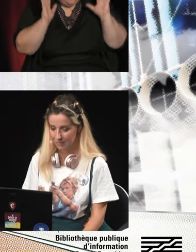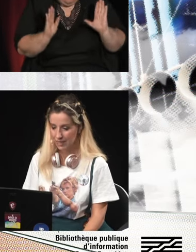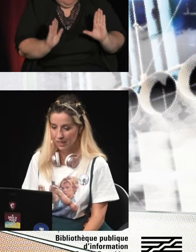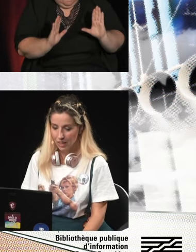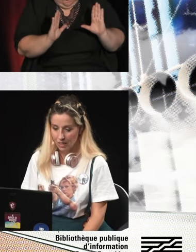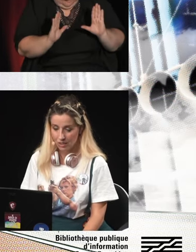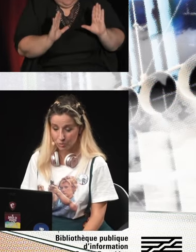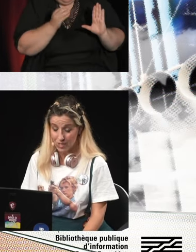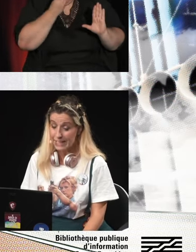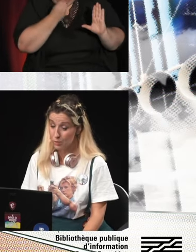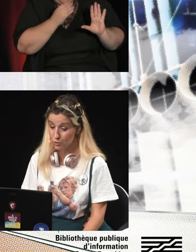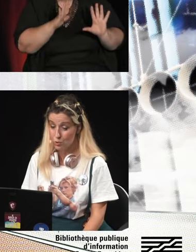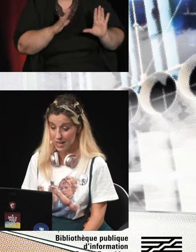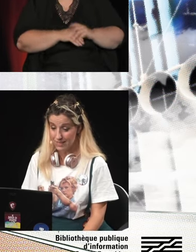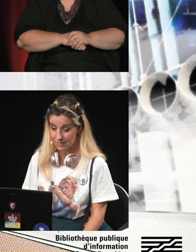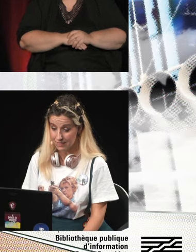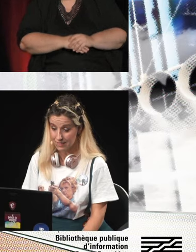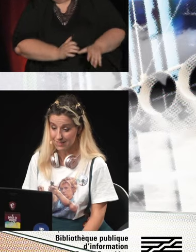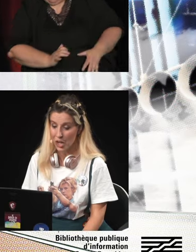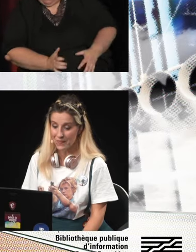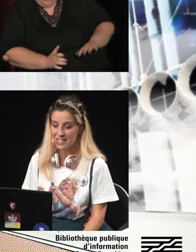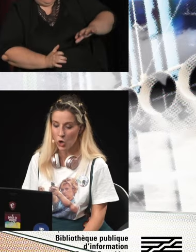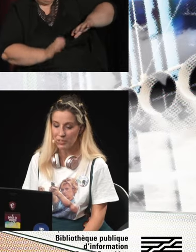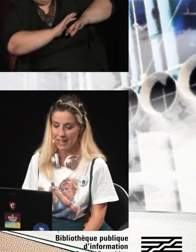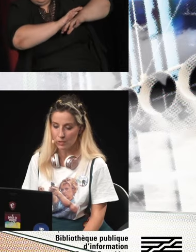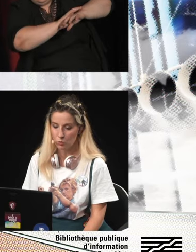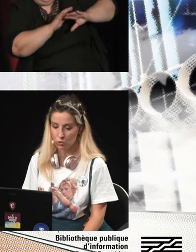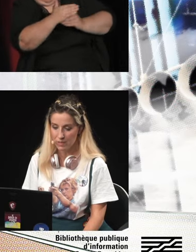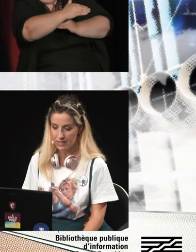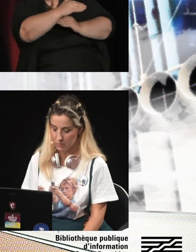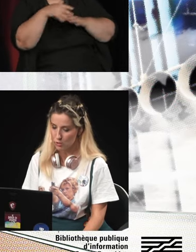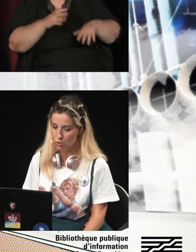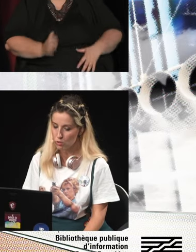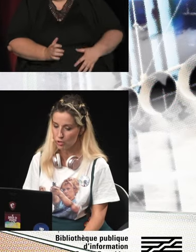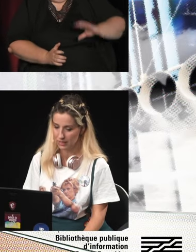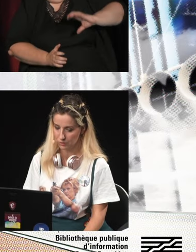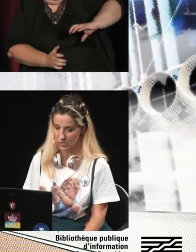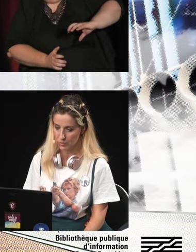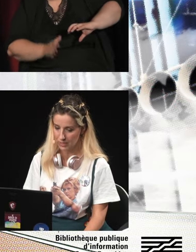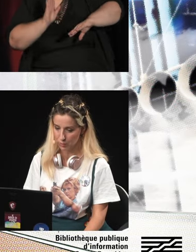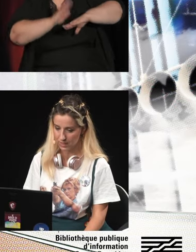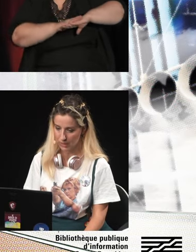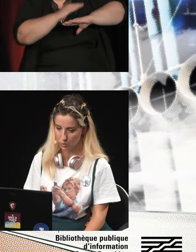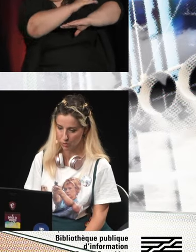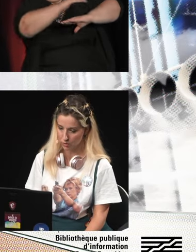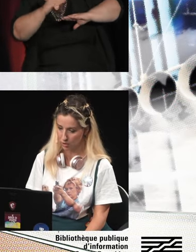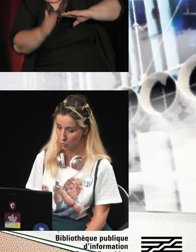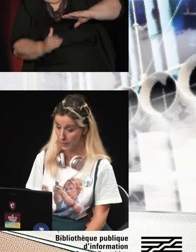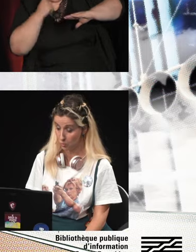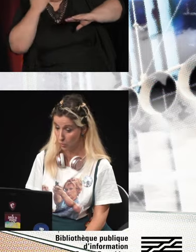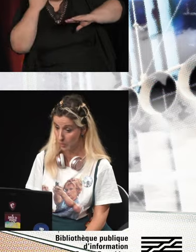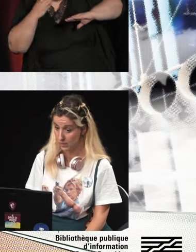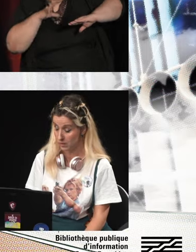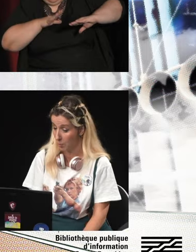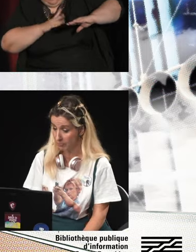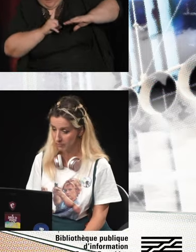Voilà. Donc la hitbox du chien, c'est un énorme carré autour de lui. C'est pas juste le chien. Donc c'est pour ça qu'il faut être très précautionneux quand on